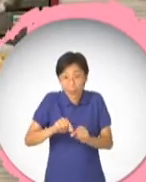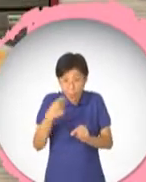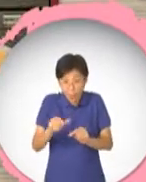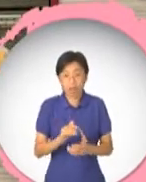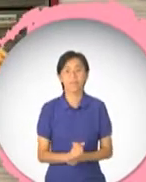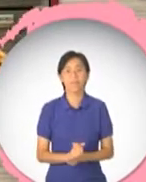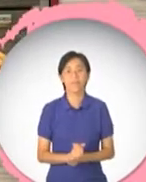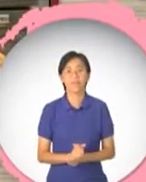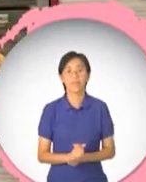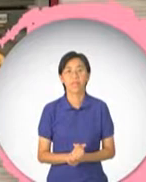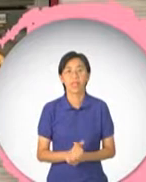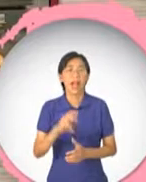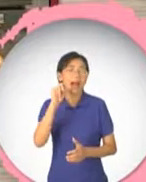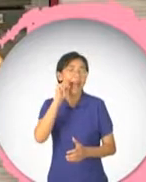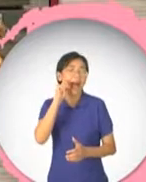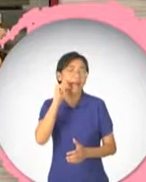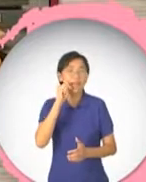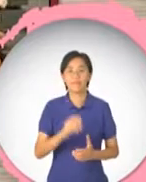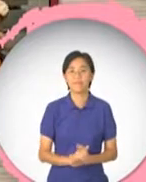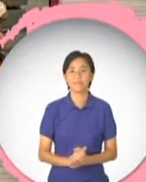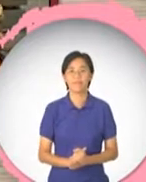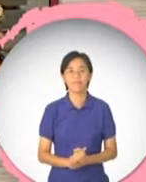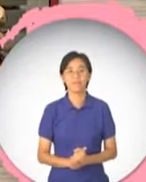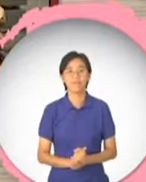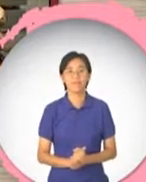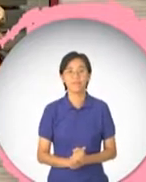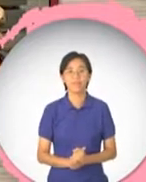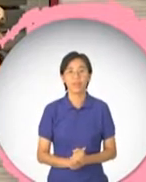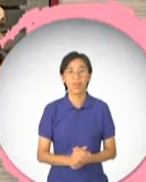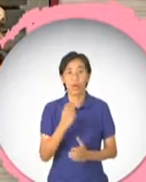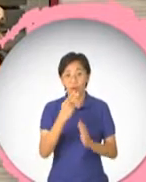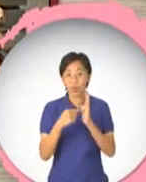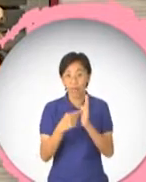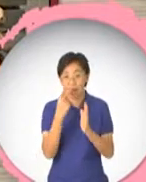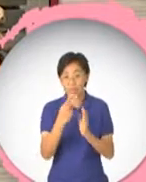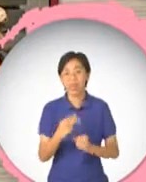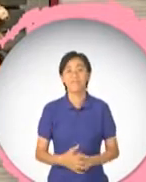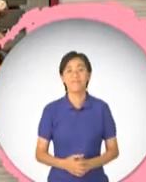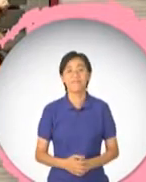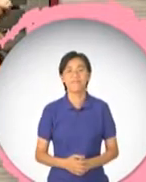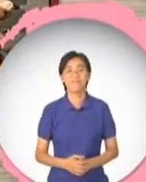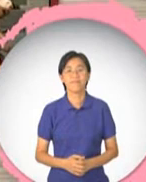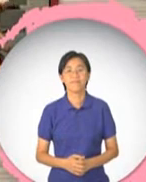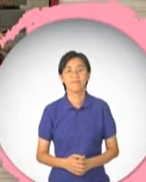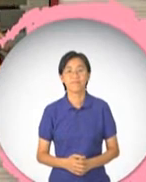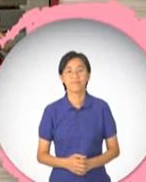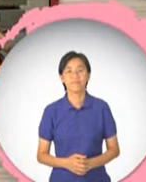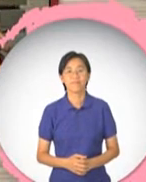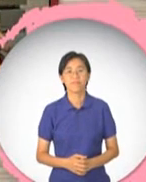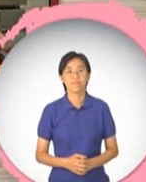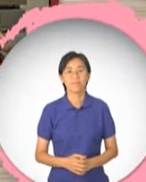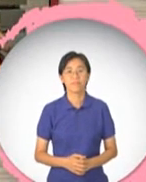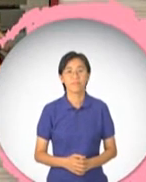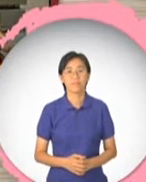มาจุ่มน้ำก่อนค่ะนะคะเดี๋ยวคุณก็ดูอาจารย์แป๊บนึงนะคะทีนี้เนี่ยเพื่อให้คลุกเกล็ดขน